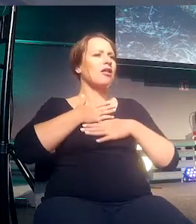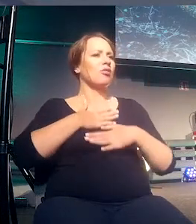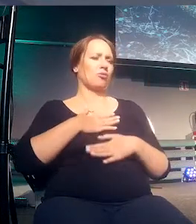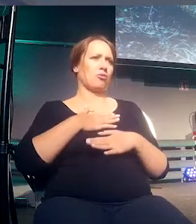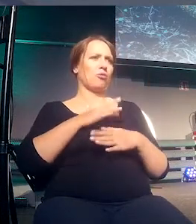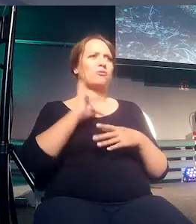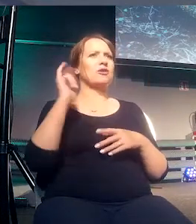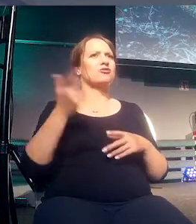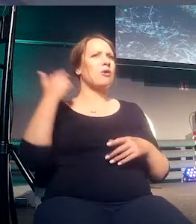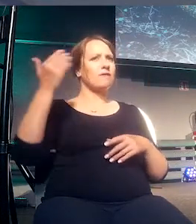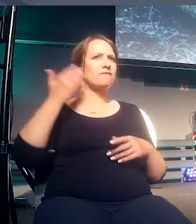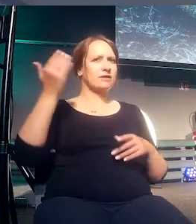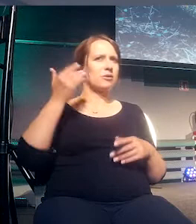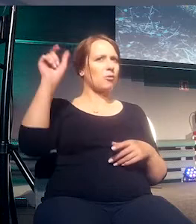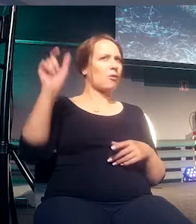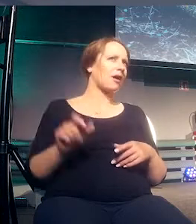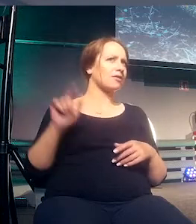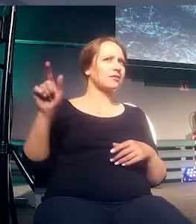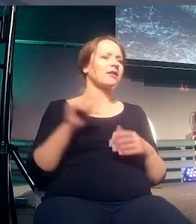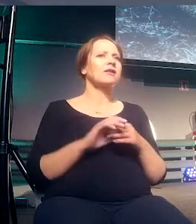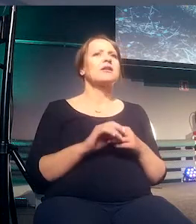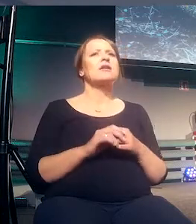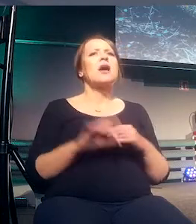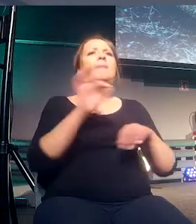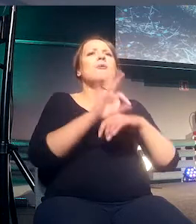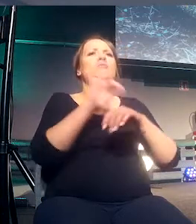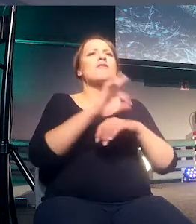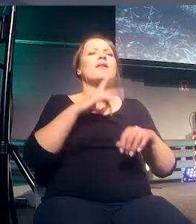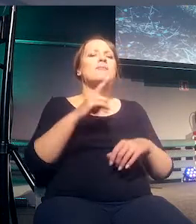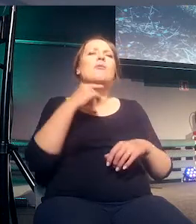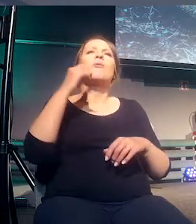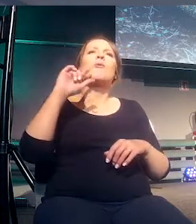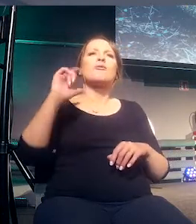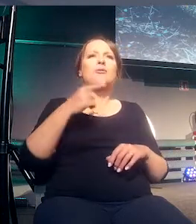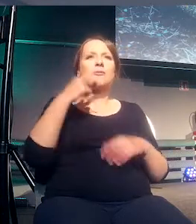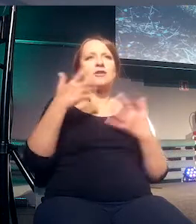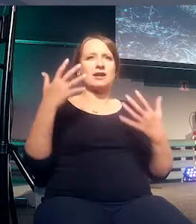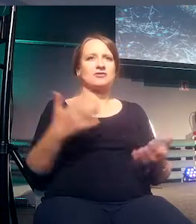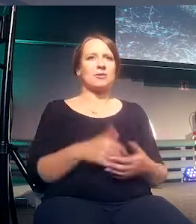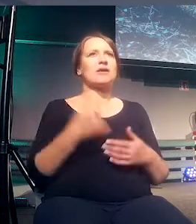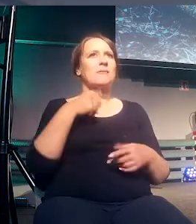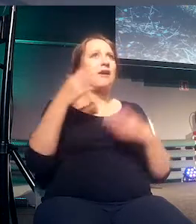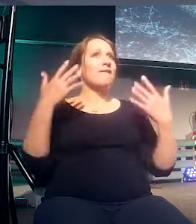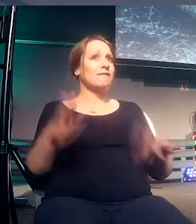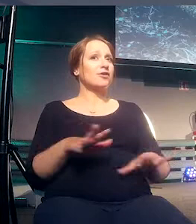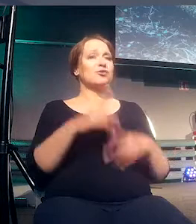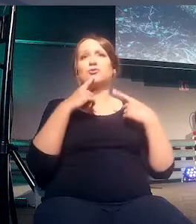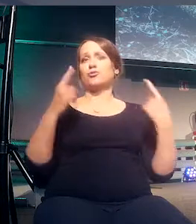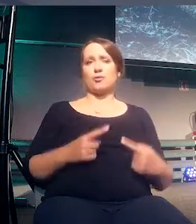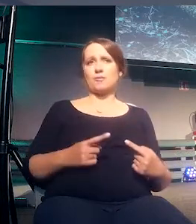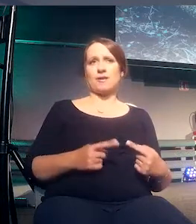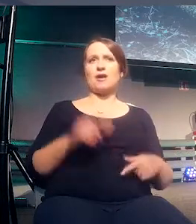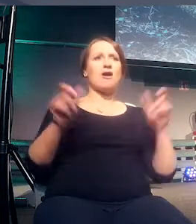nasz wykładowca od programowania miał nam do powiedzenia. I wtedy pomyślał, ekstra, nikt nie